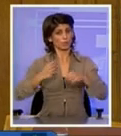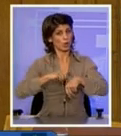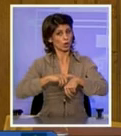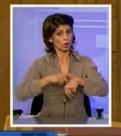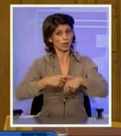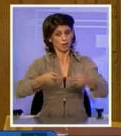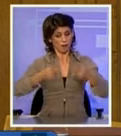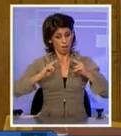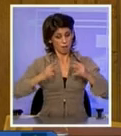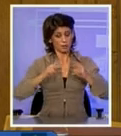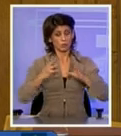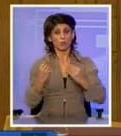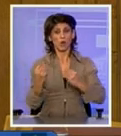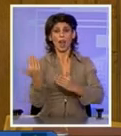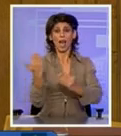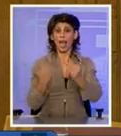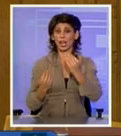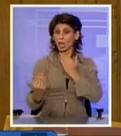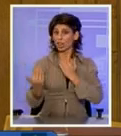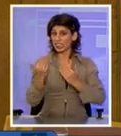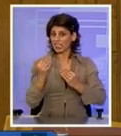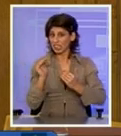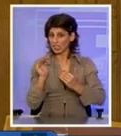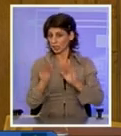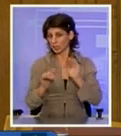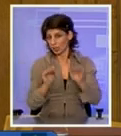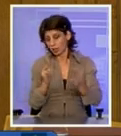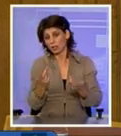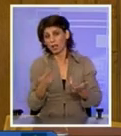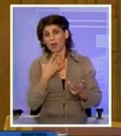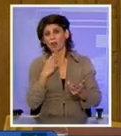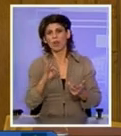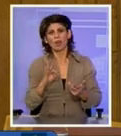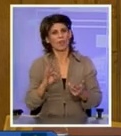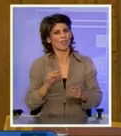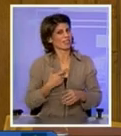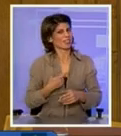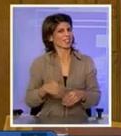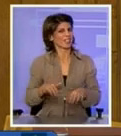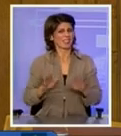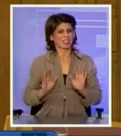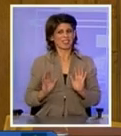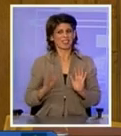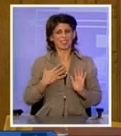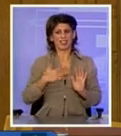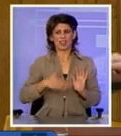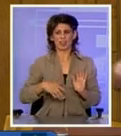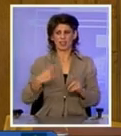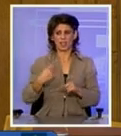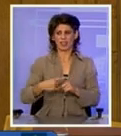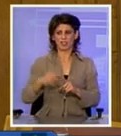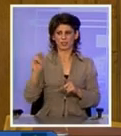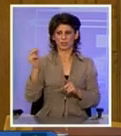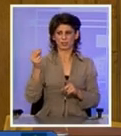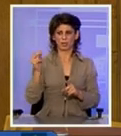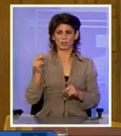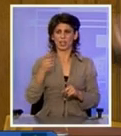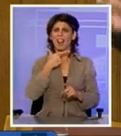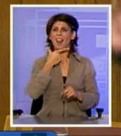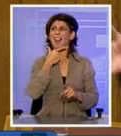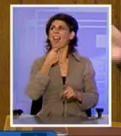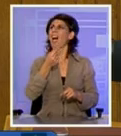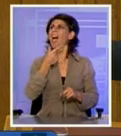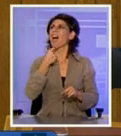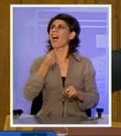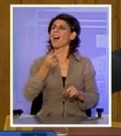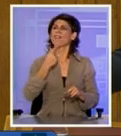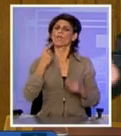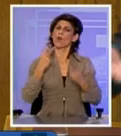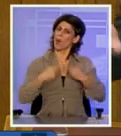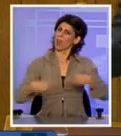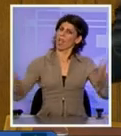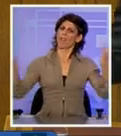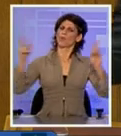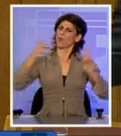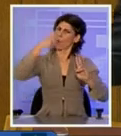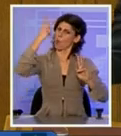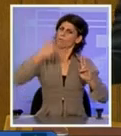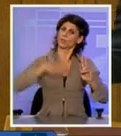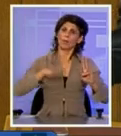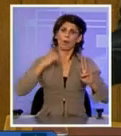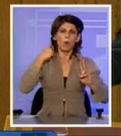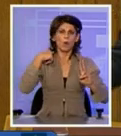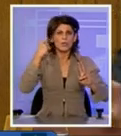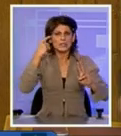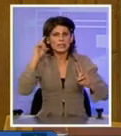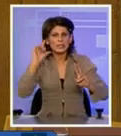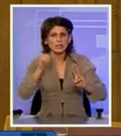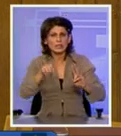πολλές ερωτήσεις, γιατί δεν είναι διατηρημένοι οι Έλληνες βουλευτές. Σας να δώσουν λευκή επιταγή, παρακαλώ, χωρίς να ξέρουν τι είναι αυτό